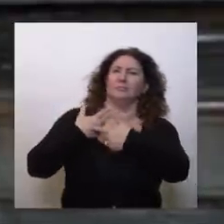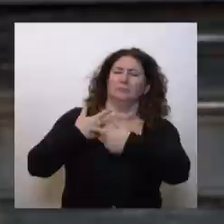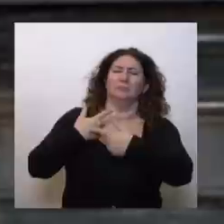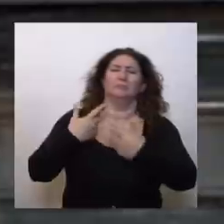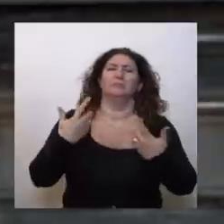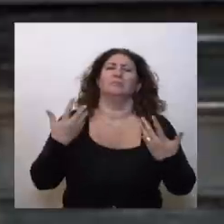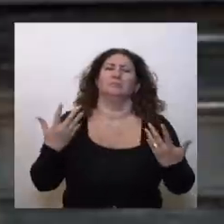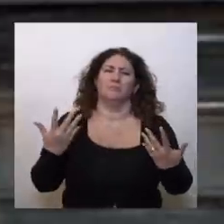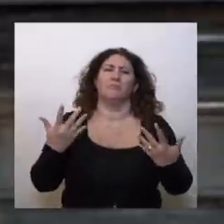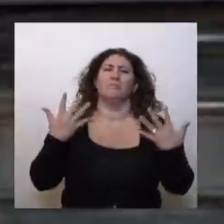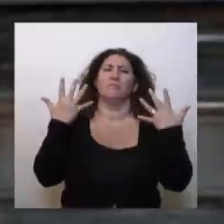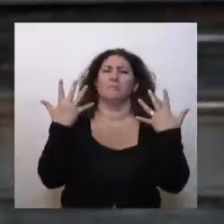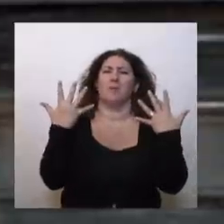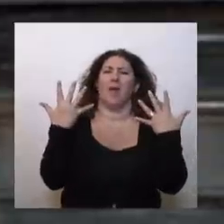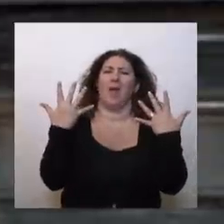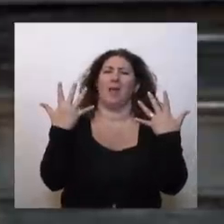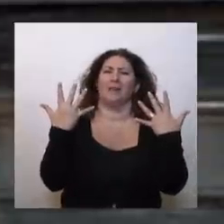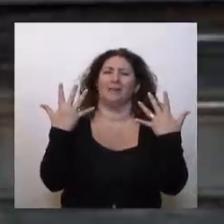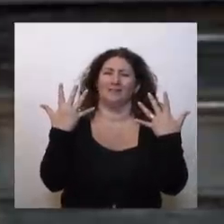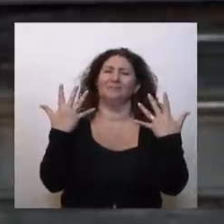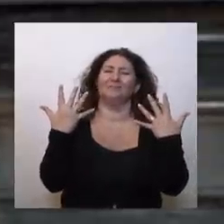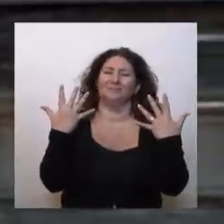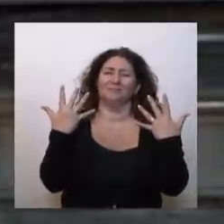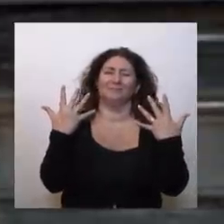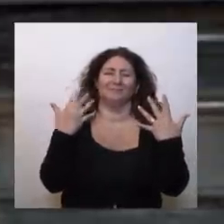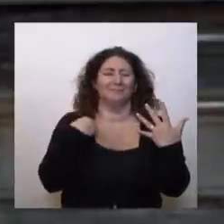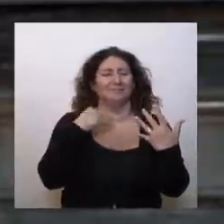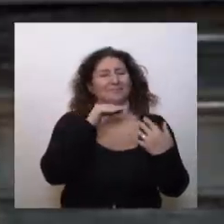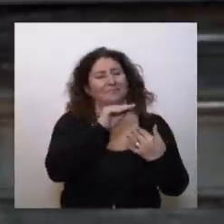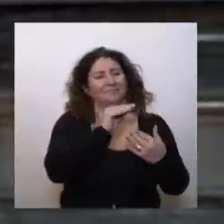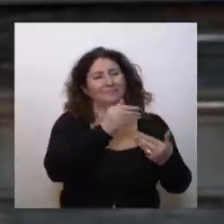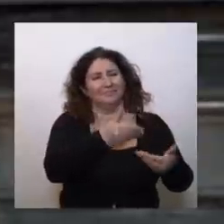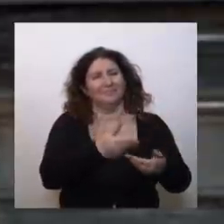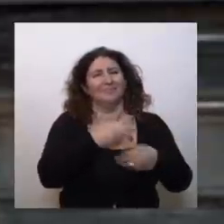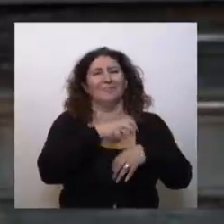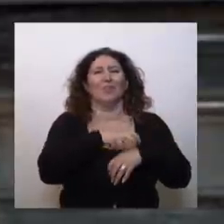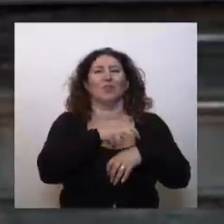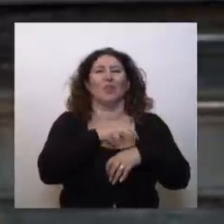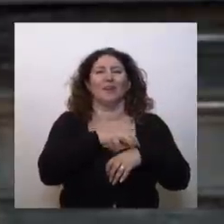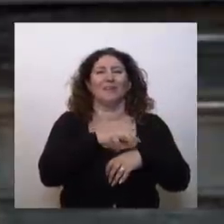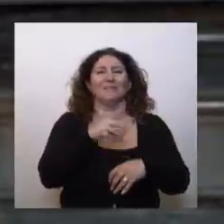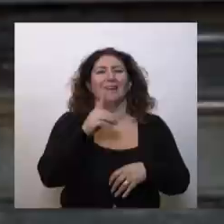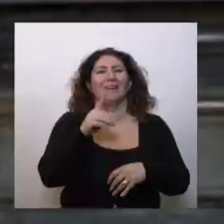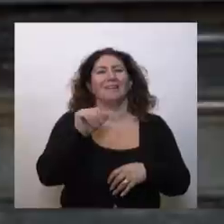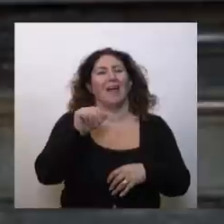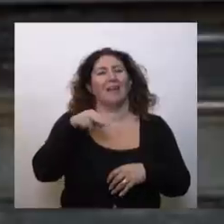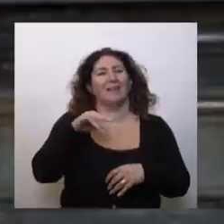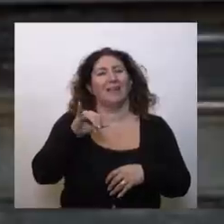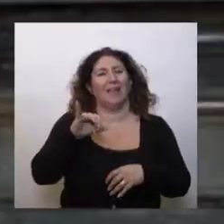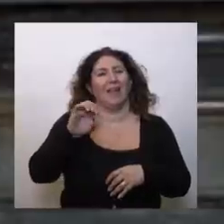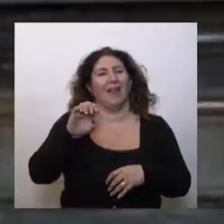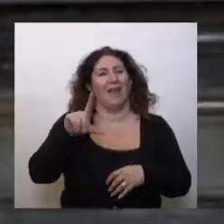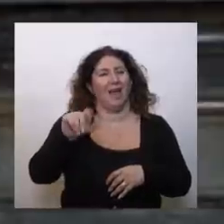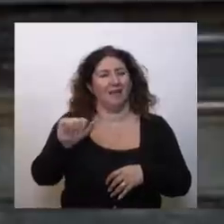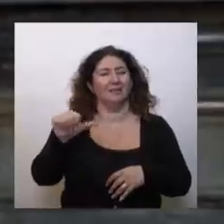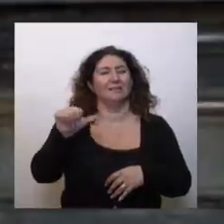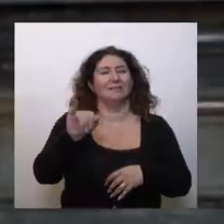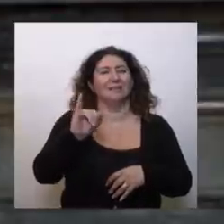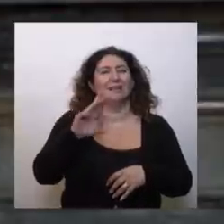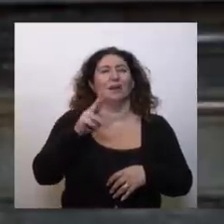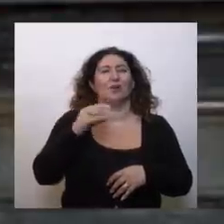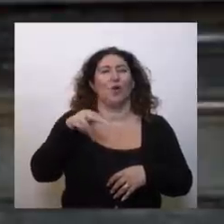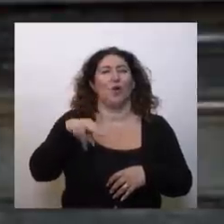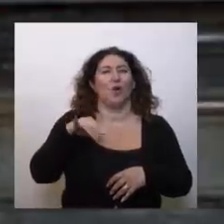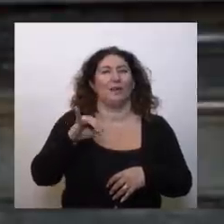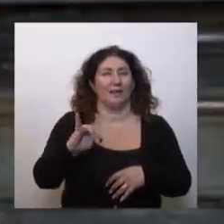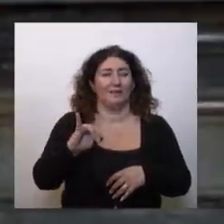Ci lasciamo aiutare dalla contemplazione di questo segno della dottoressa Daniela Sironi, responsabile